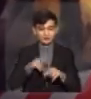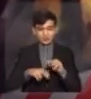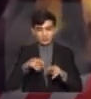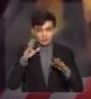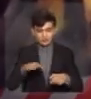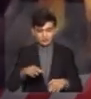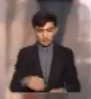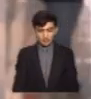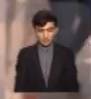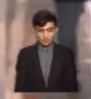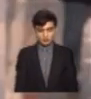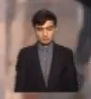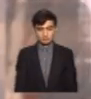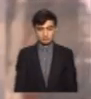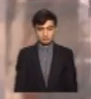объекте.